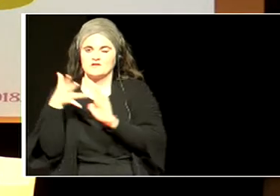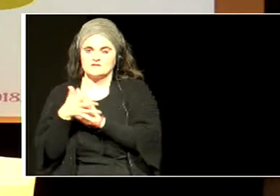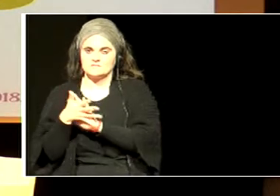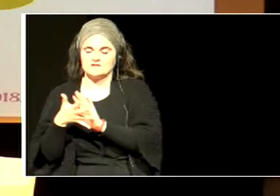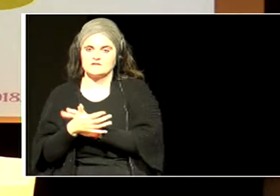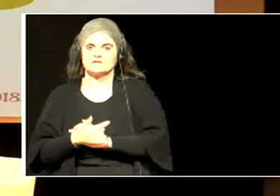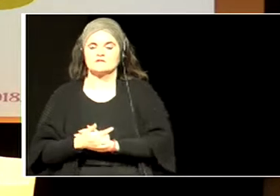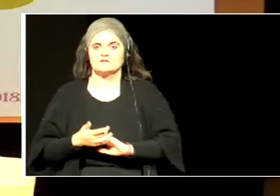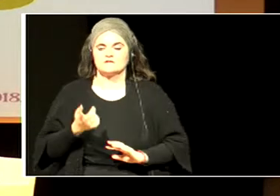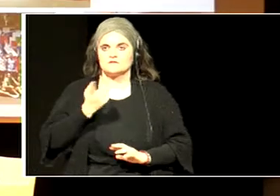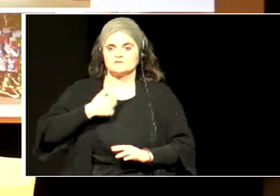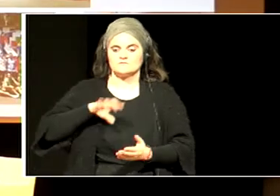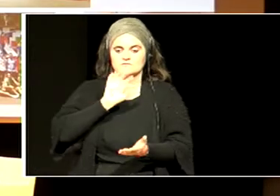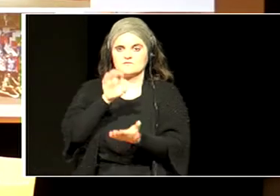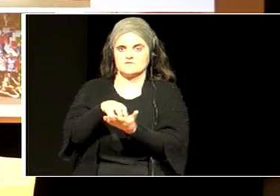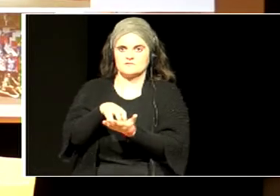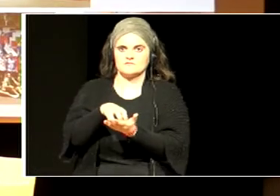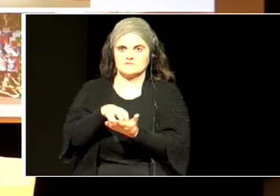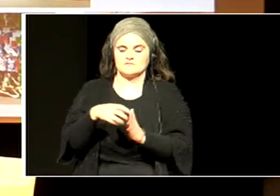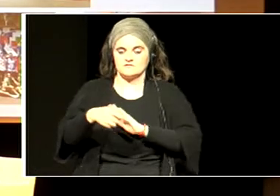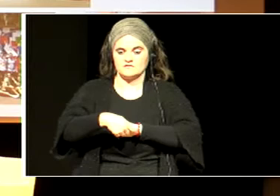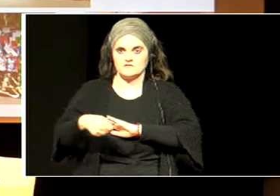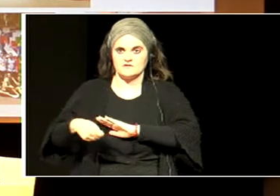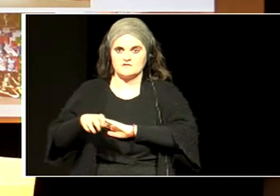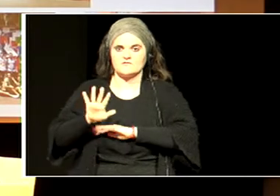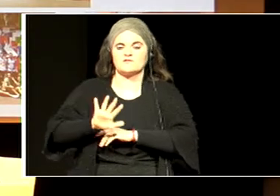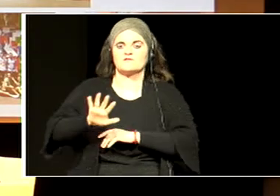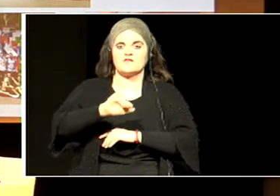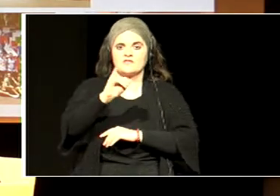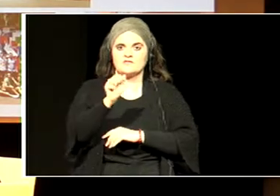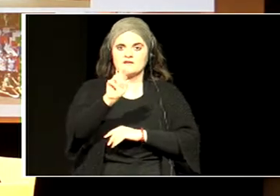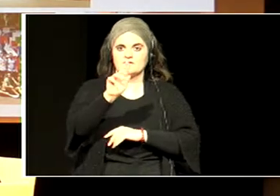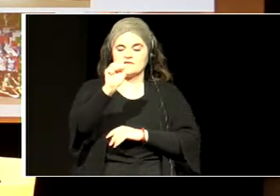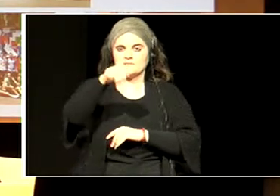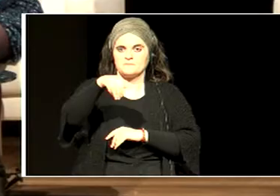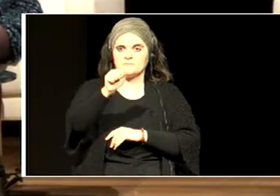Gure ikastetxea Gasteizko Zarama auzoan kokaturi dago.